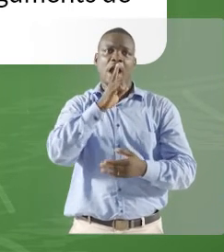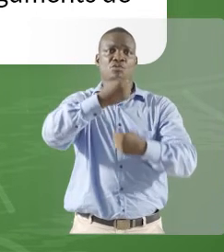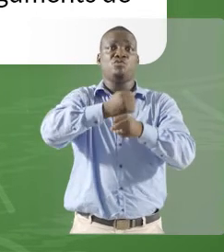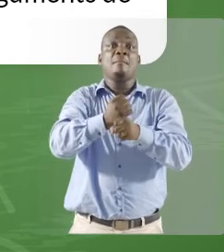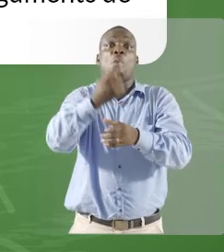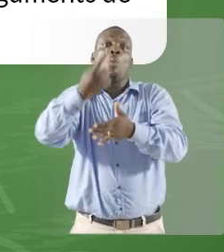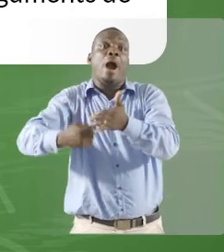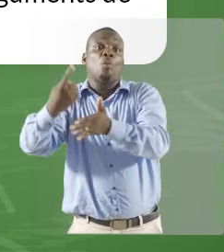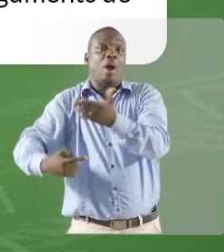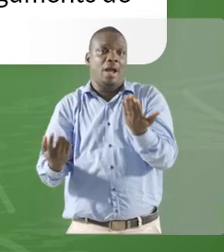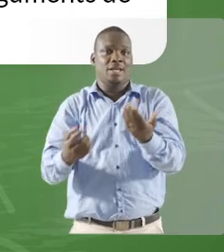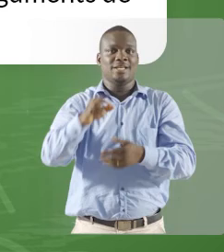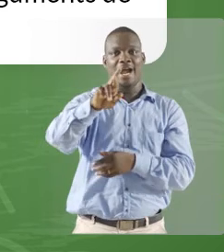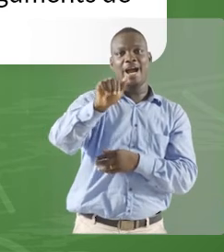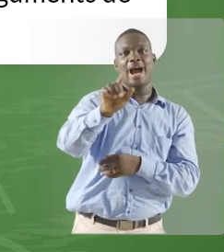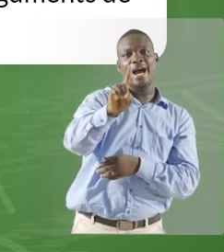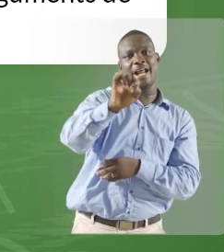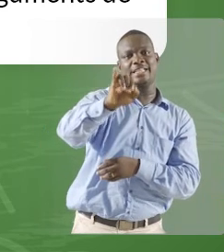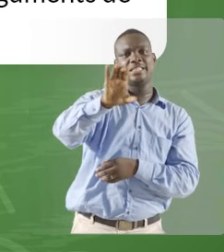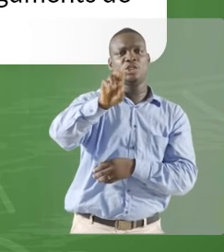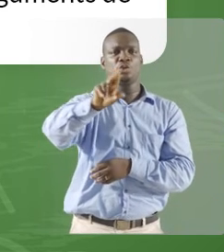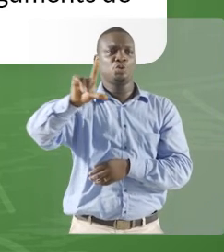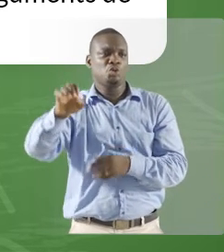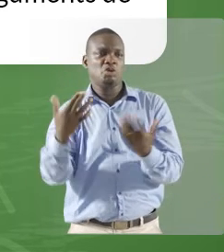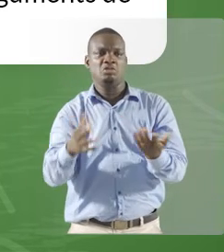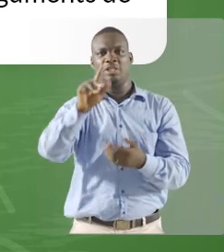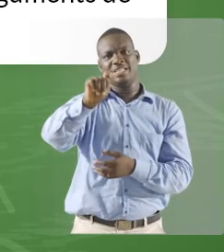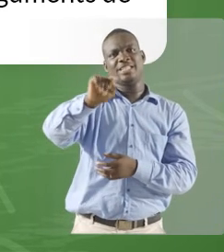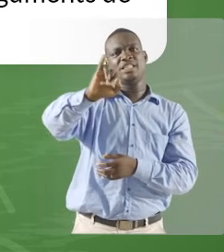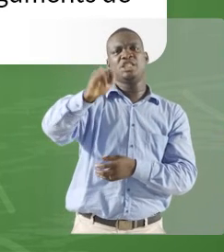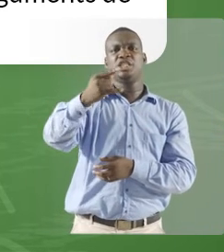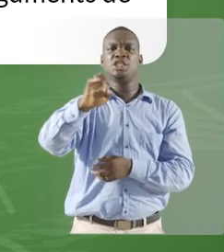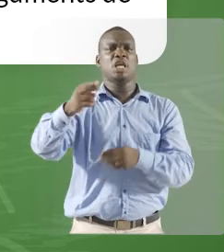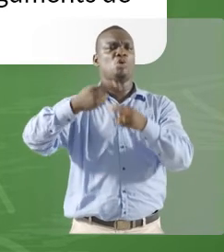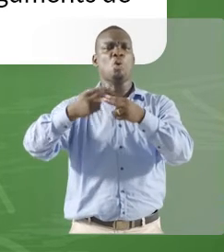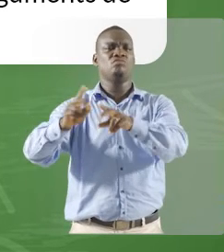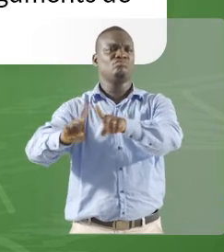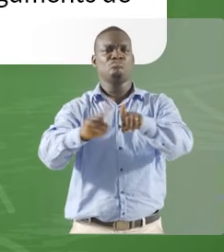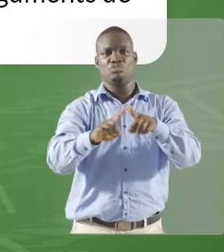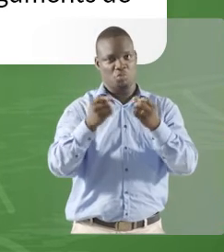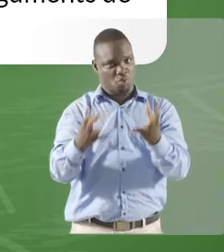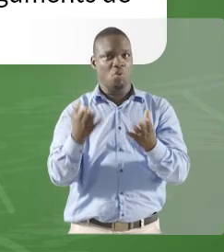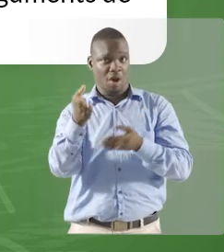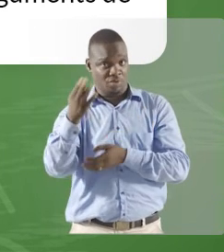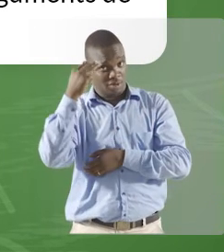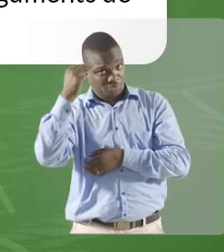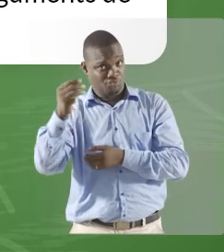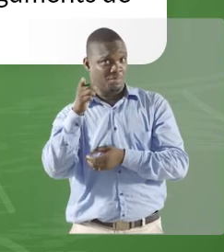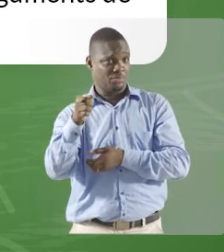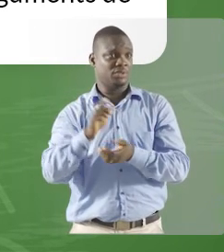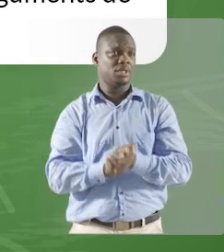d'une radicule, d'une tigelle et d'une gémule, et d'un ou